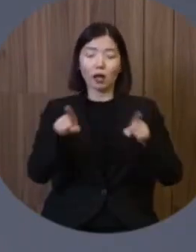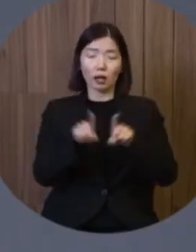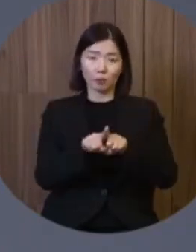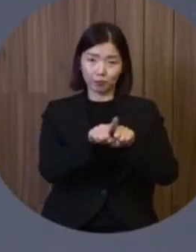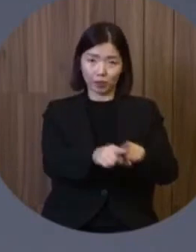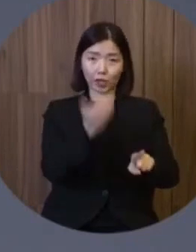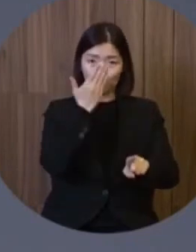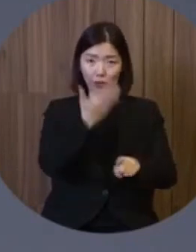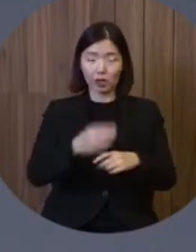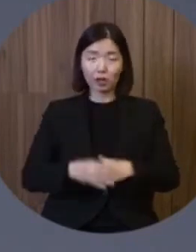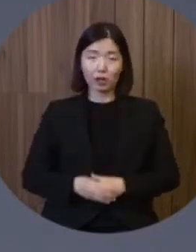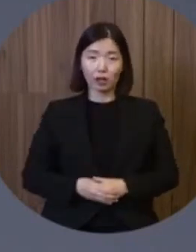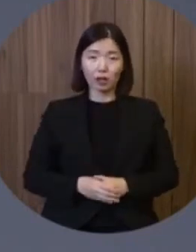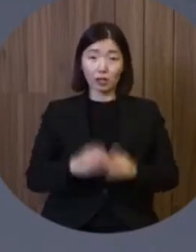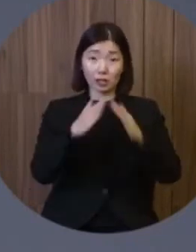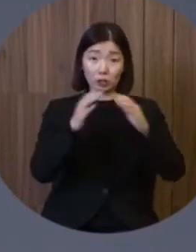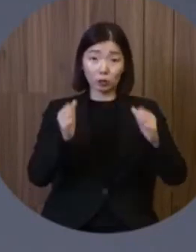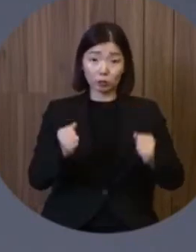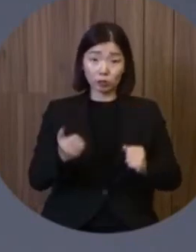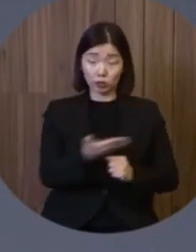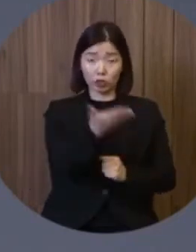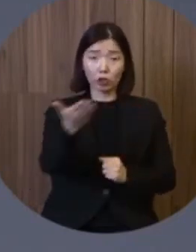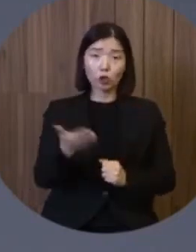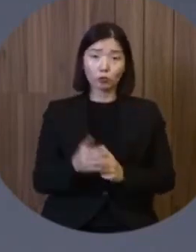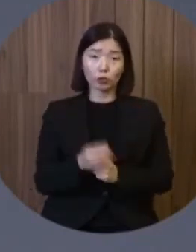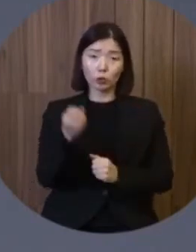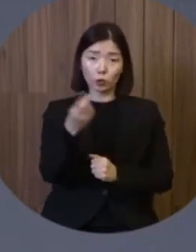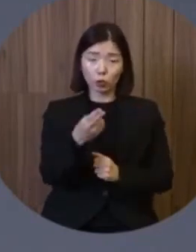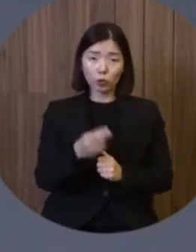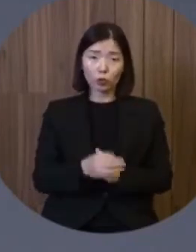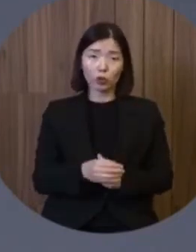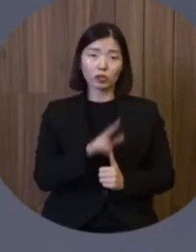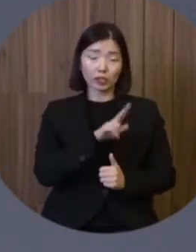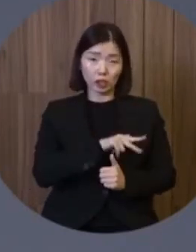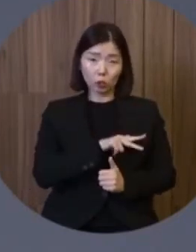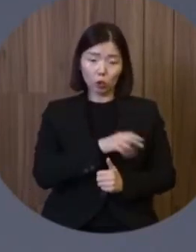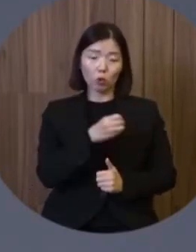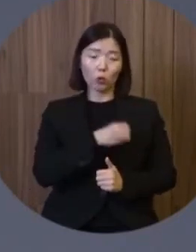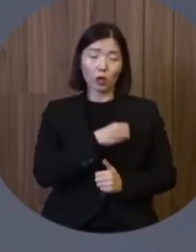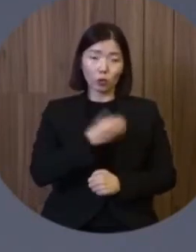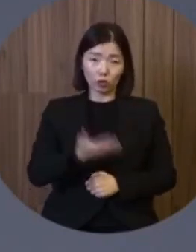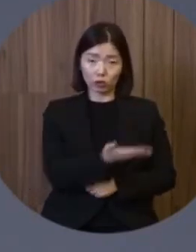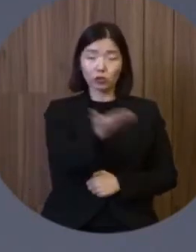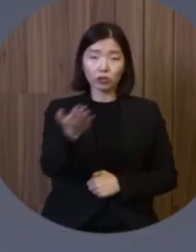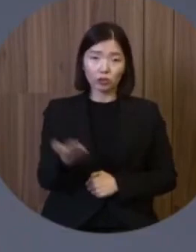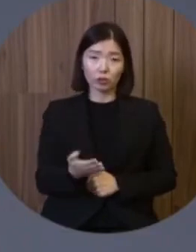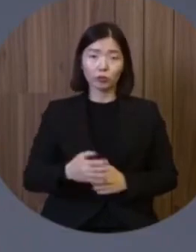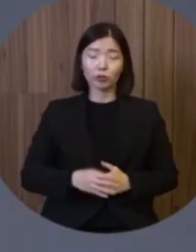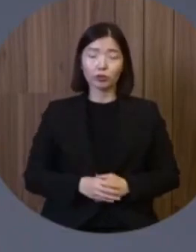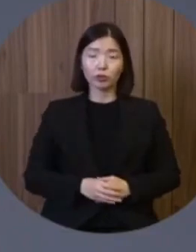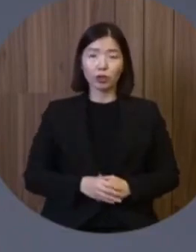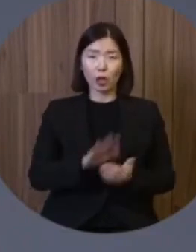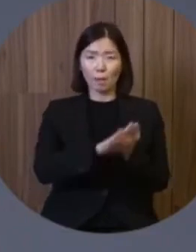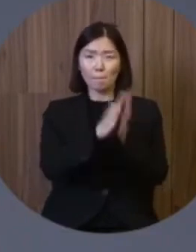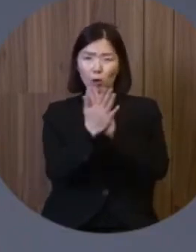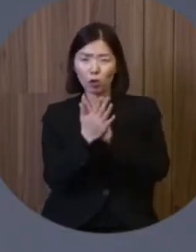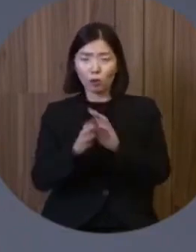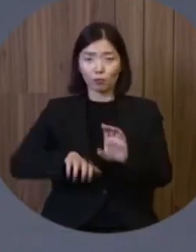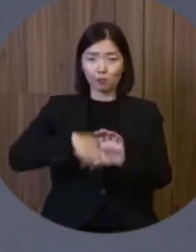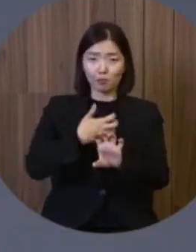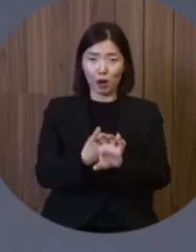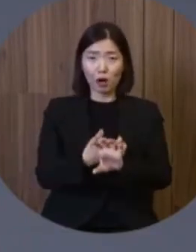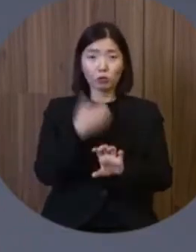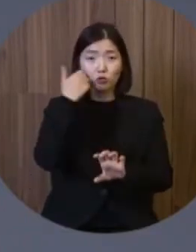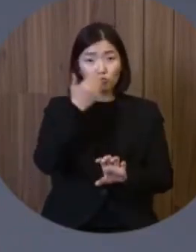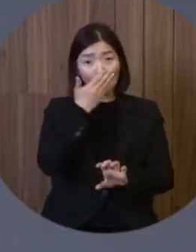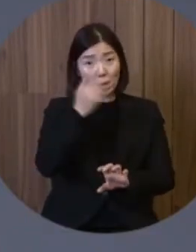있습니다. 전북 도민 여러분, 그리고 대의원, 당원 동지 여러분, 변화와 혁신